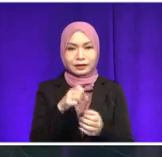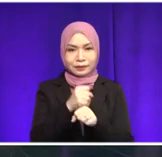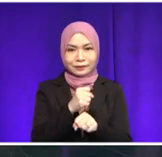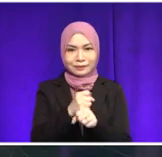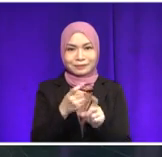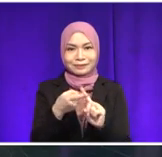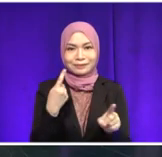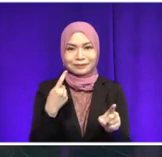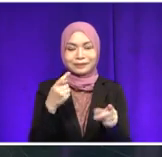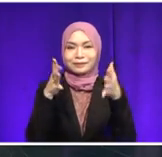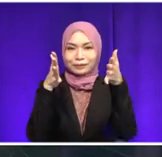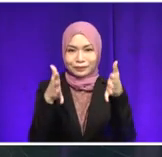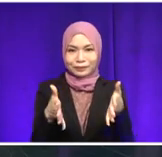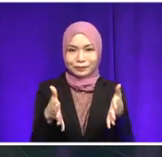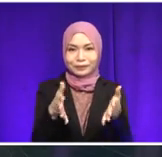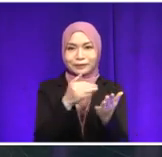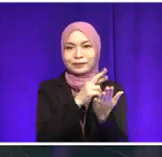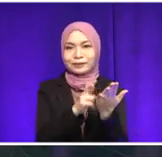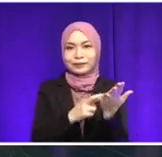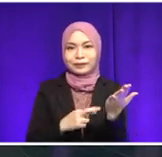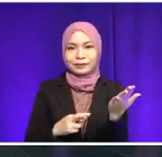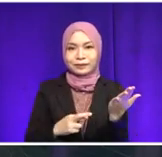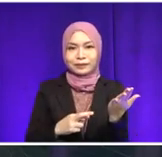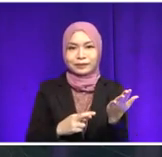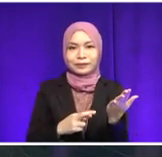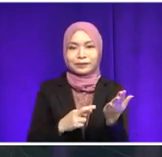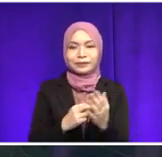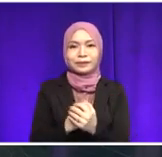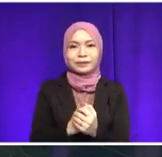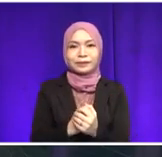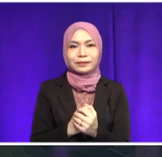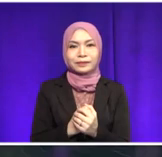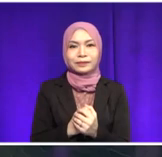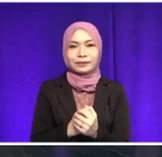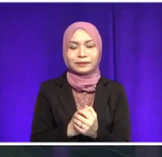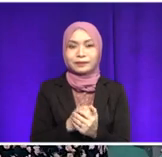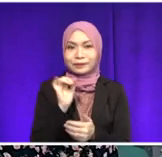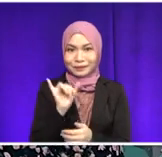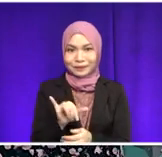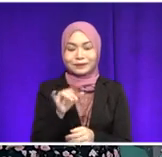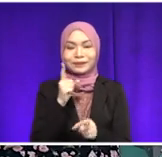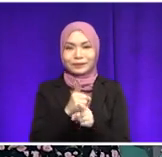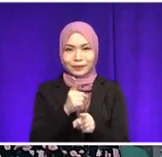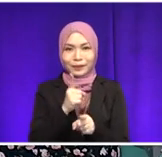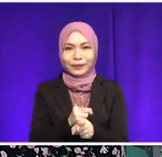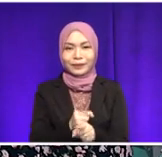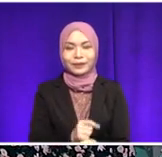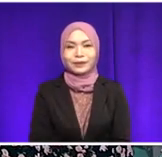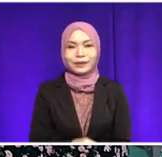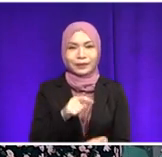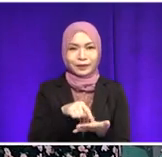jadi soalnya ini juga apa ceritanya kan Berdasarkan pengalaman Ivan bersama dengan